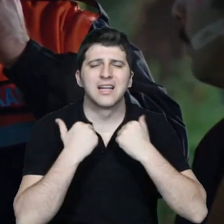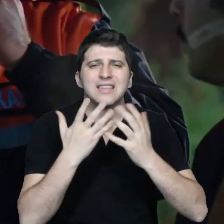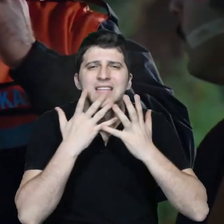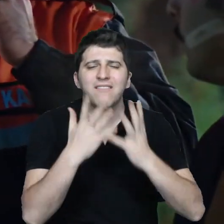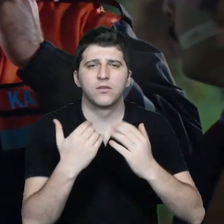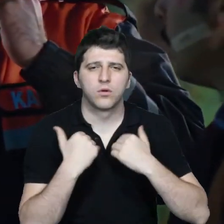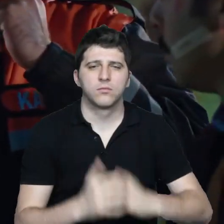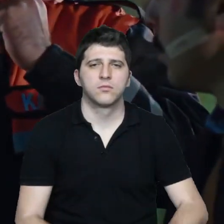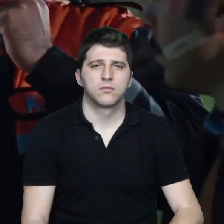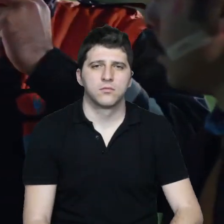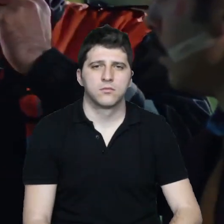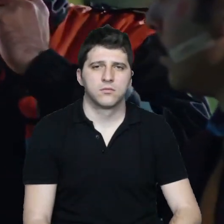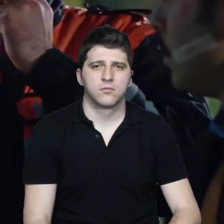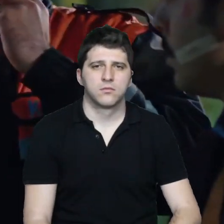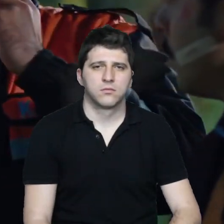ediyorum ondan.